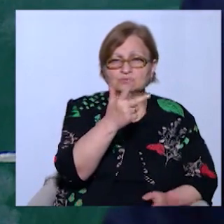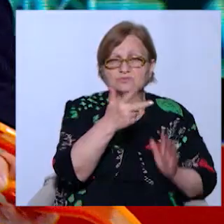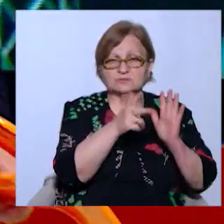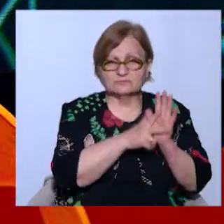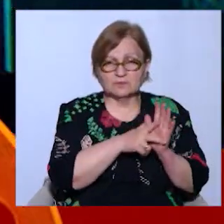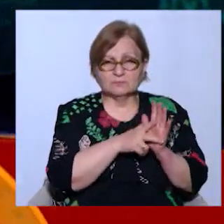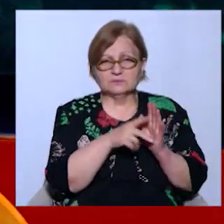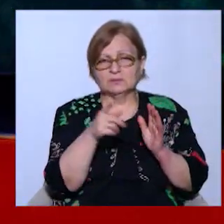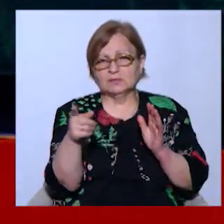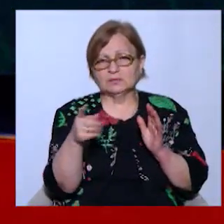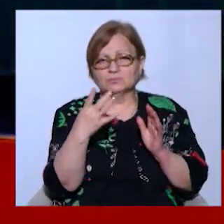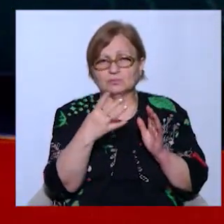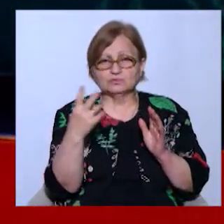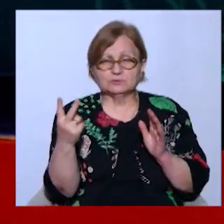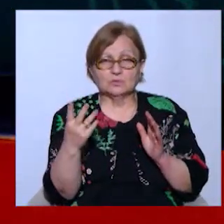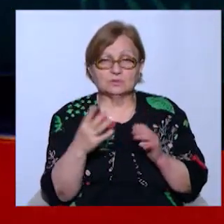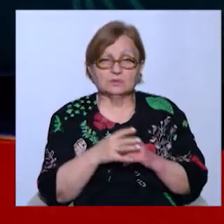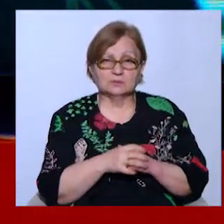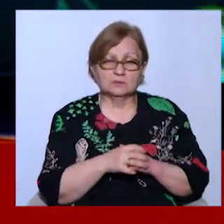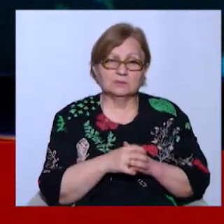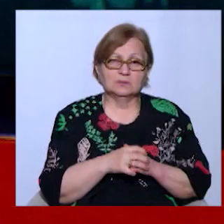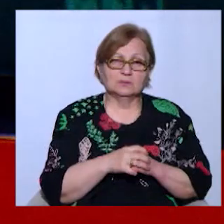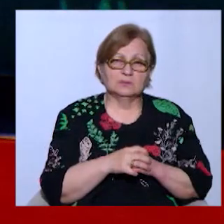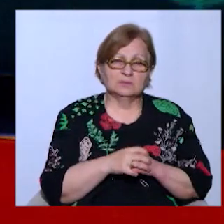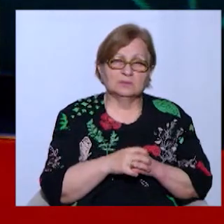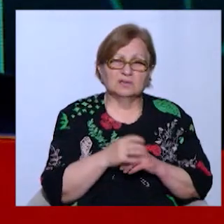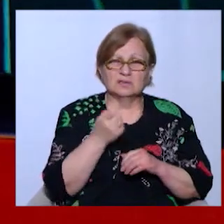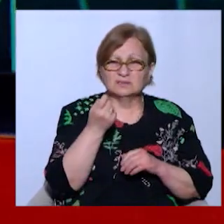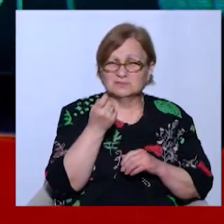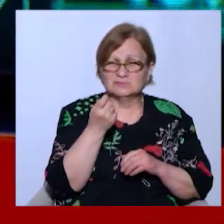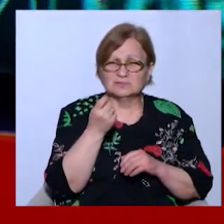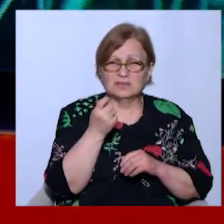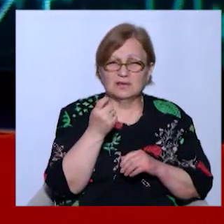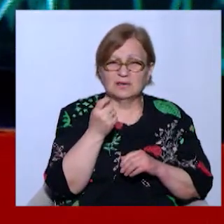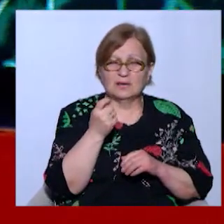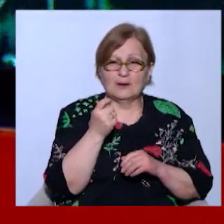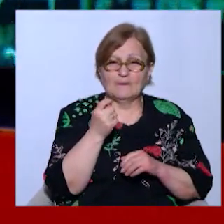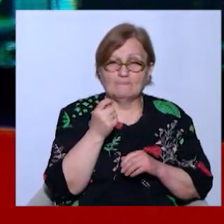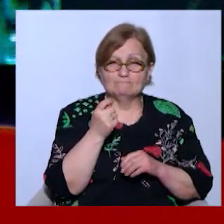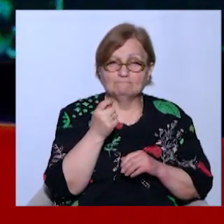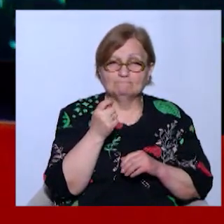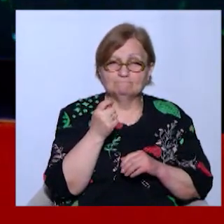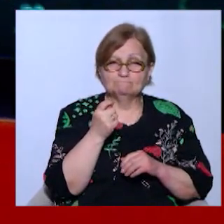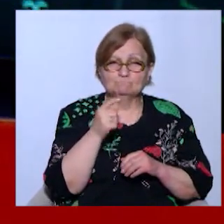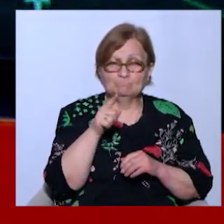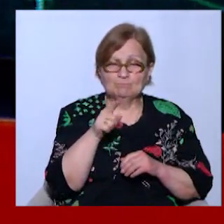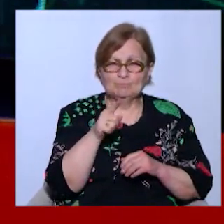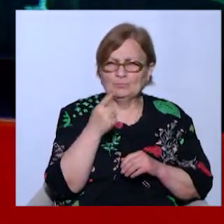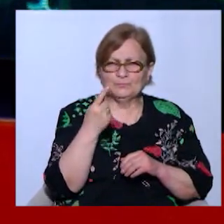გრადუსი. მართლაც შეიძლება რაღაცა შემეშალოს ანგარიშის დროს, მაგრამ იმას იმ